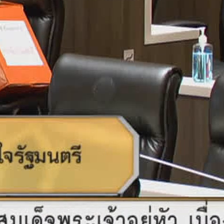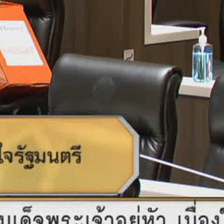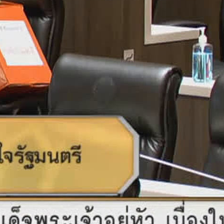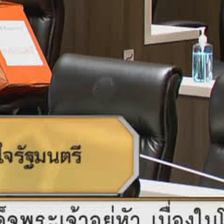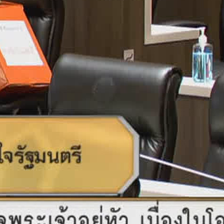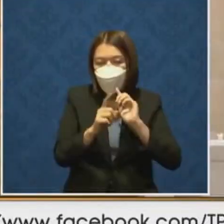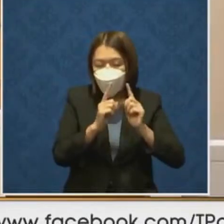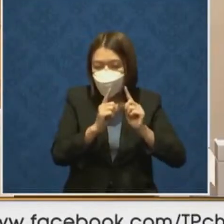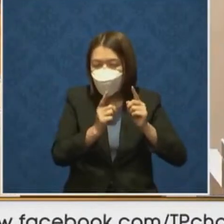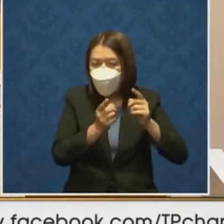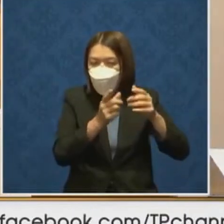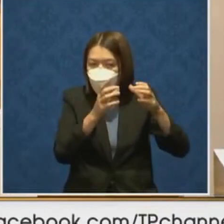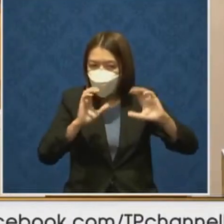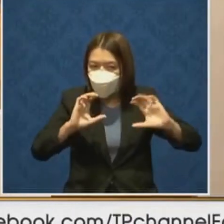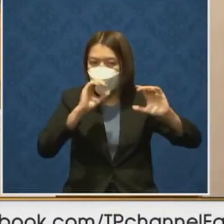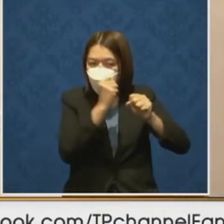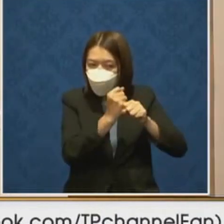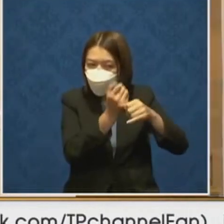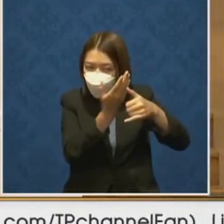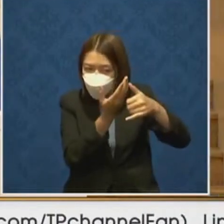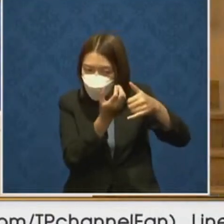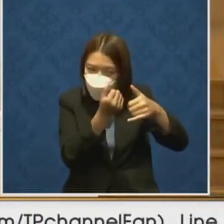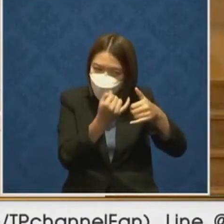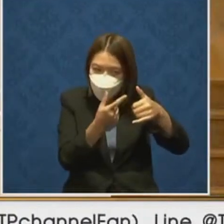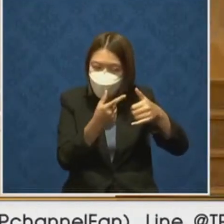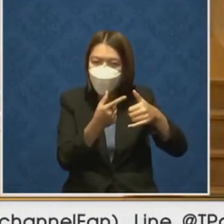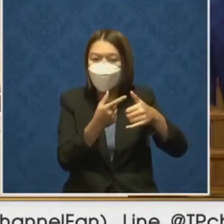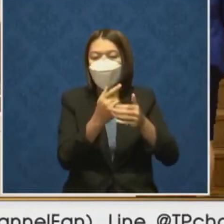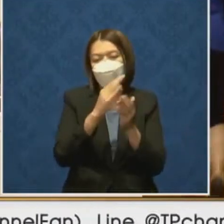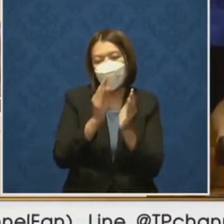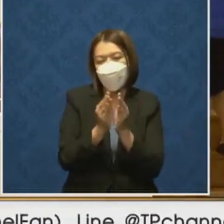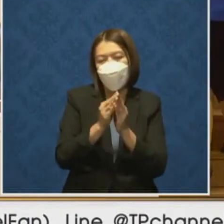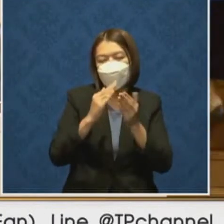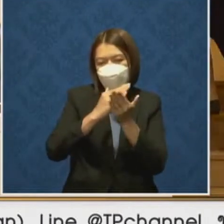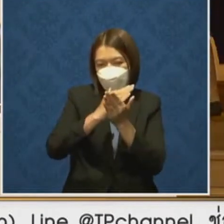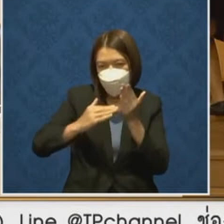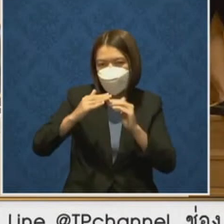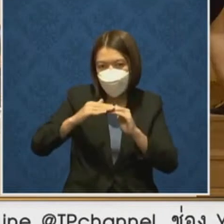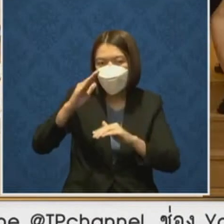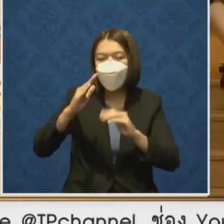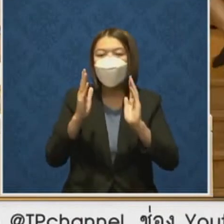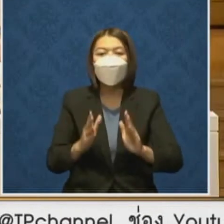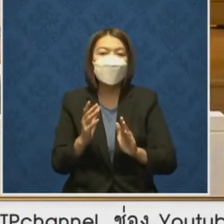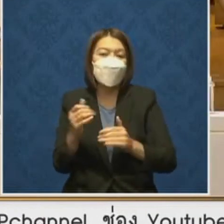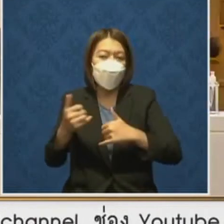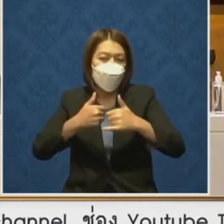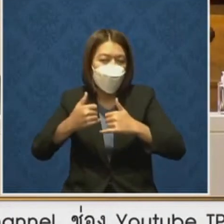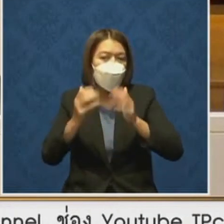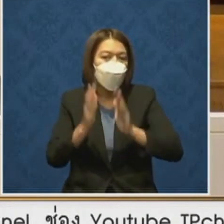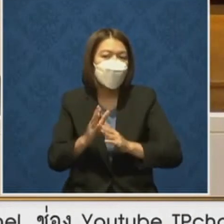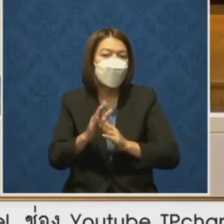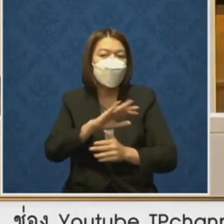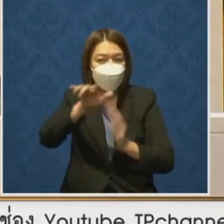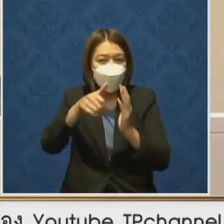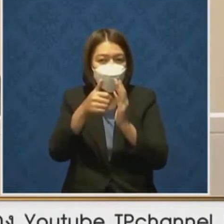นมีทั้งงูเห่ามีทั้งกลุ่มที่คือกลุ่มเขาเรียกกลุ่มหน้าด้านกล ุ ่มที่อยู่พัก